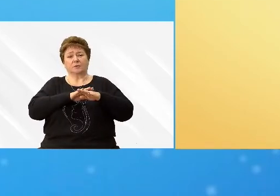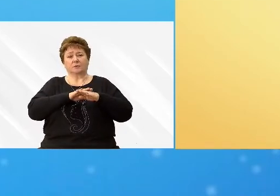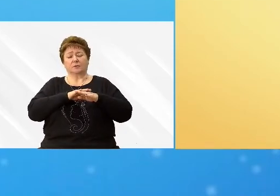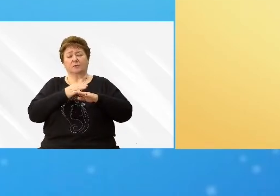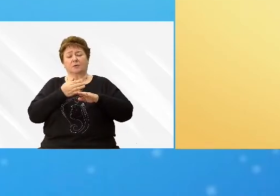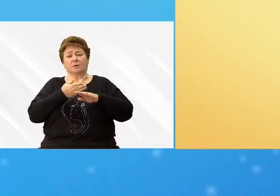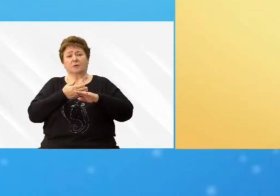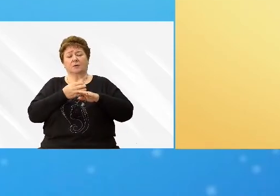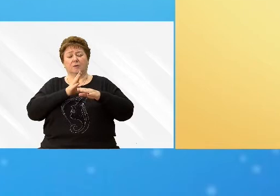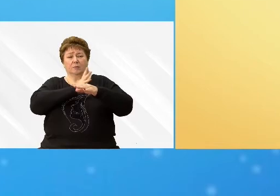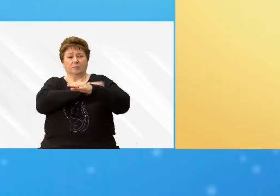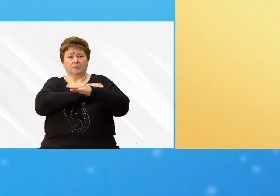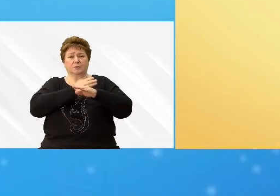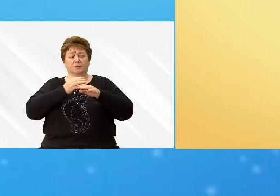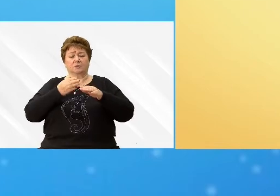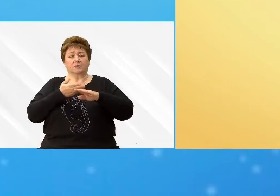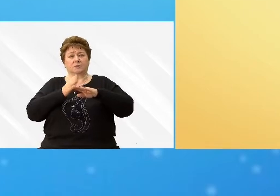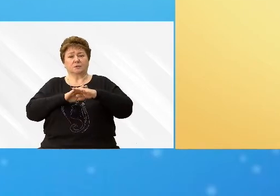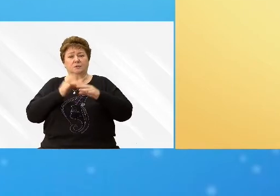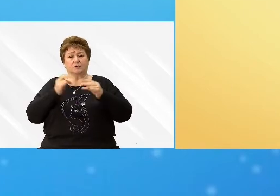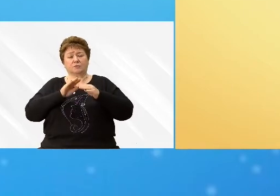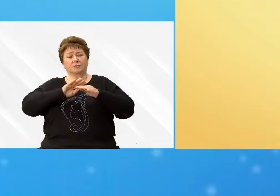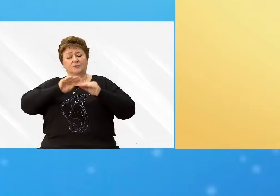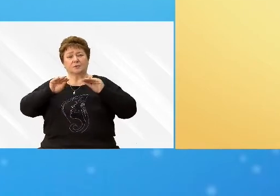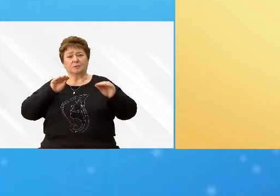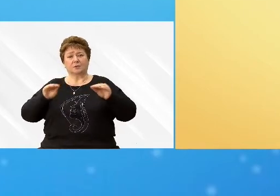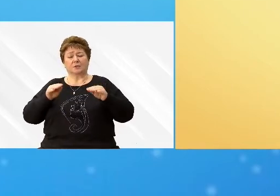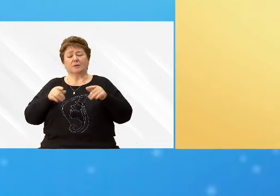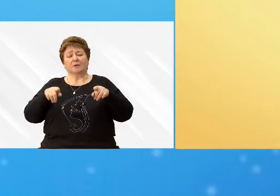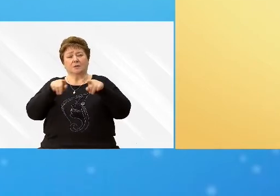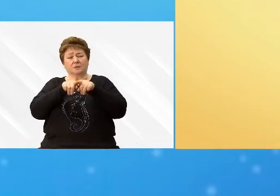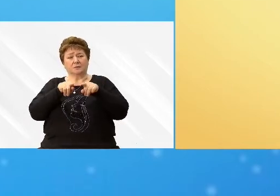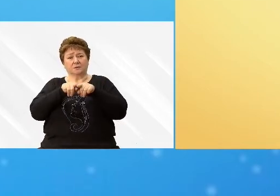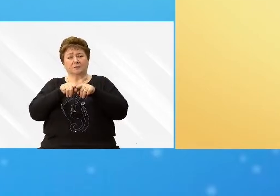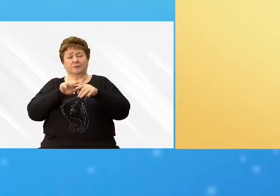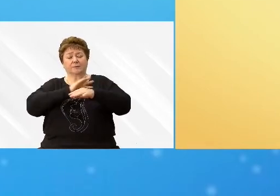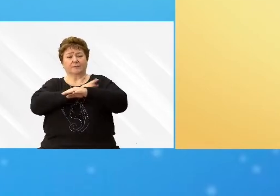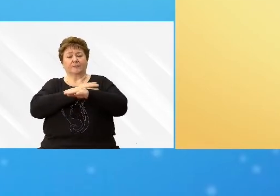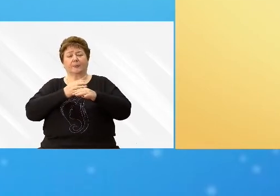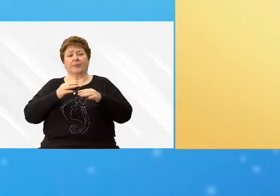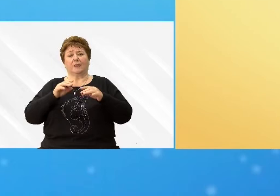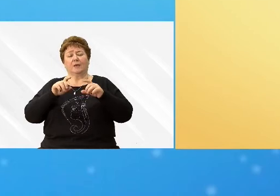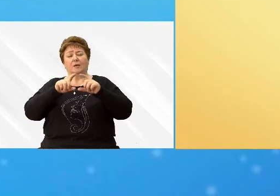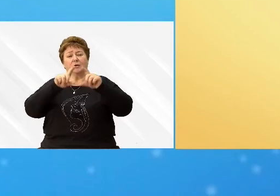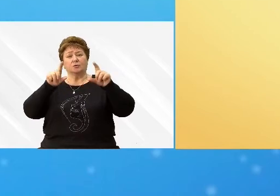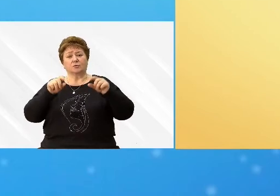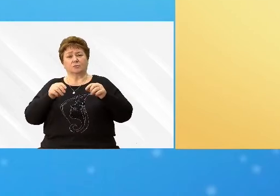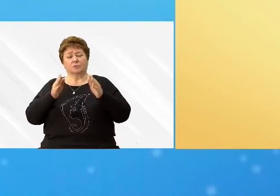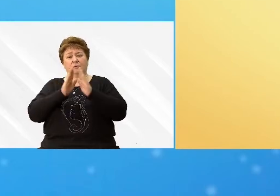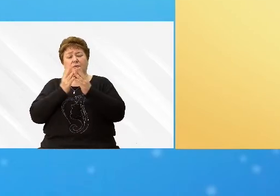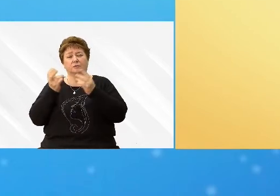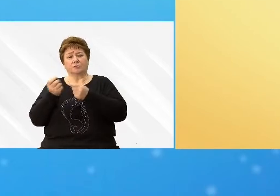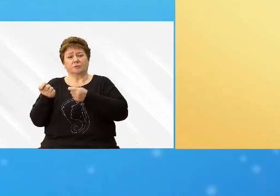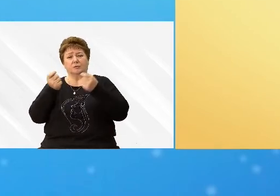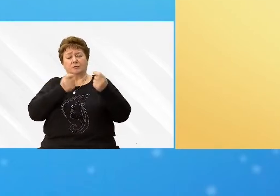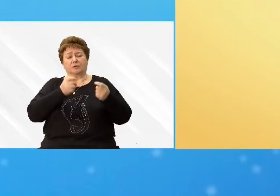нагрузка на мышцы должна распределяться симметрично и быть посильной школьные учебники лучше носить